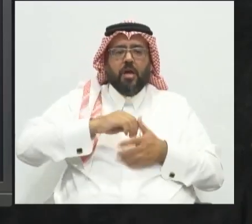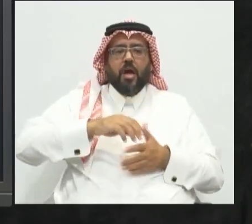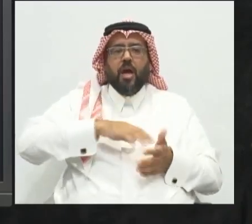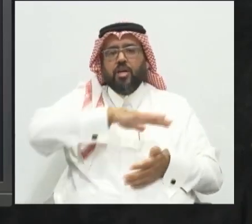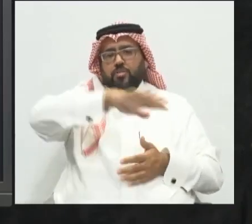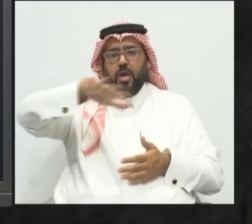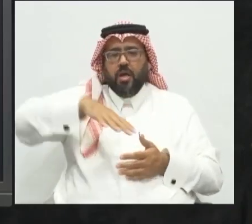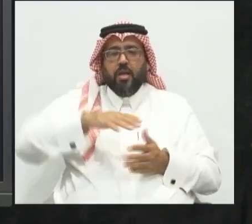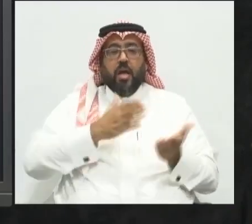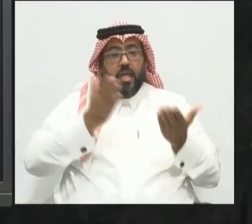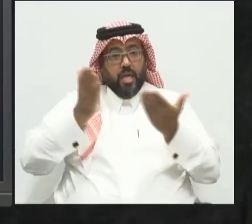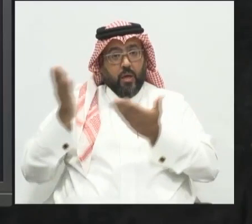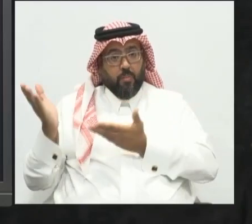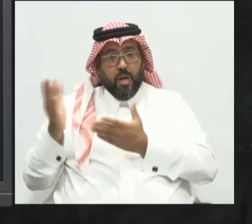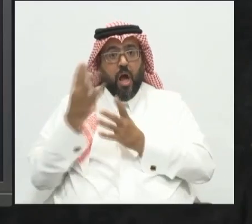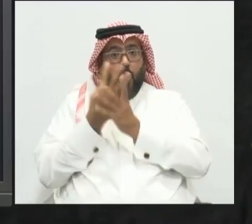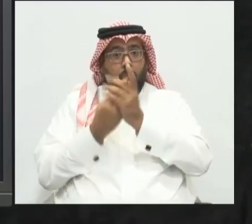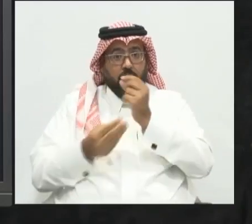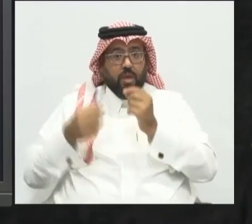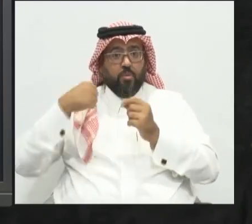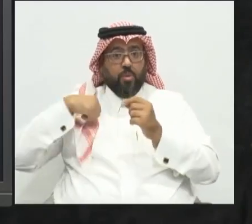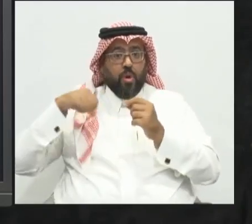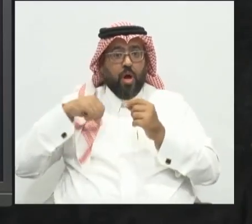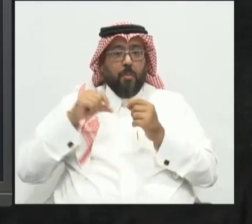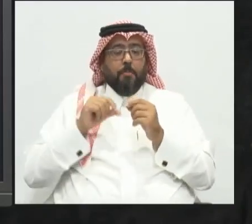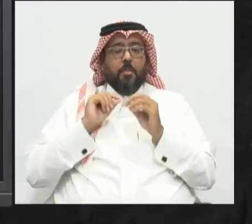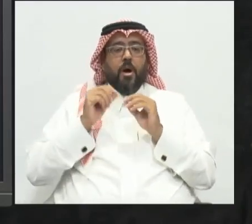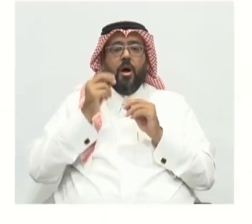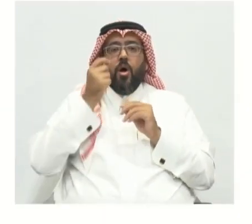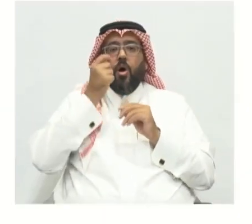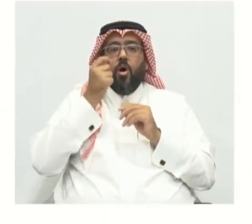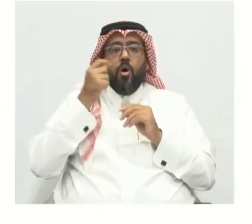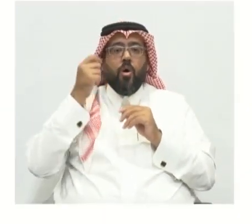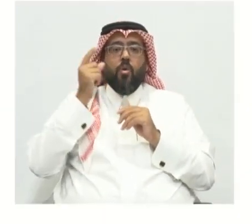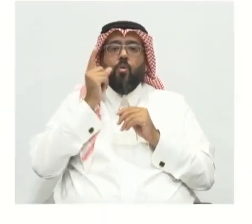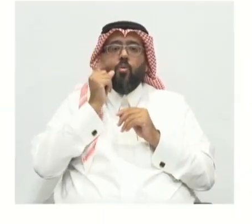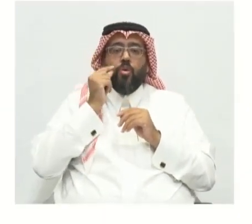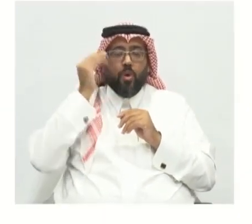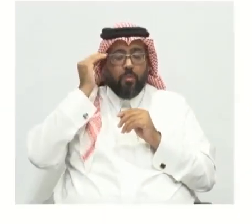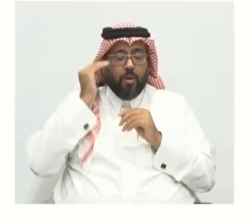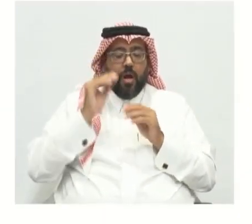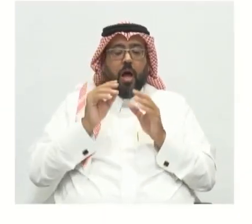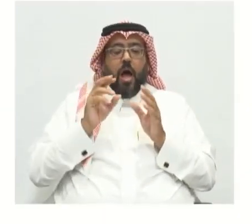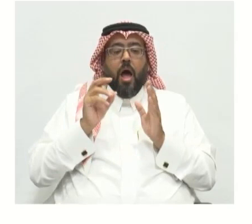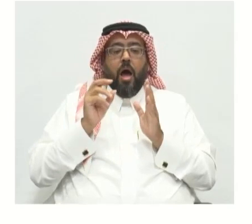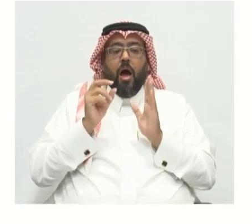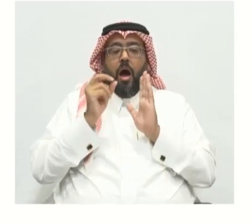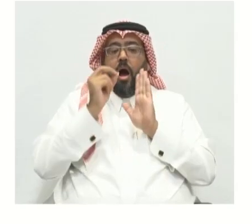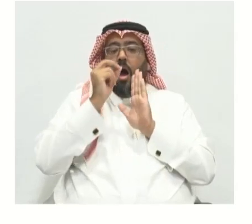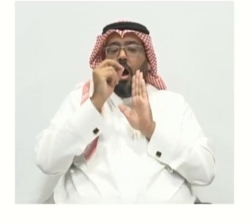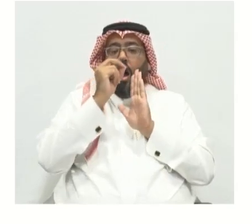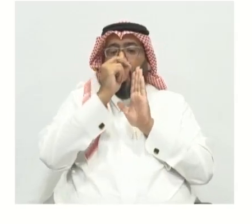حياكم الله ابنائي وبناتي الطلاب في ماده مبادئ القانون وبين يدينا درسنا في هذا اليوم